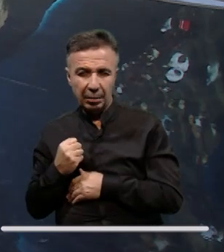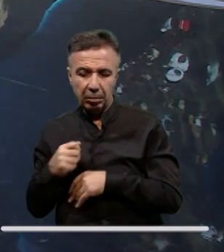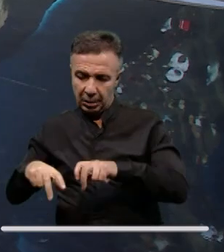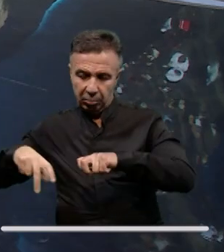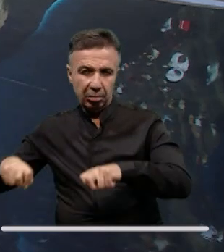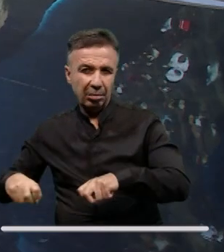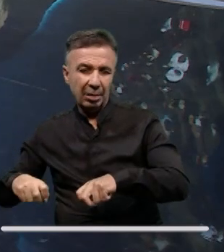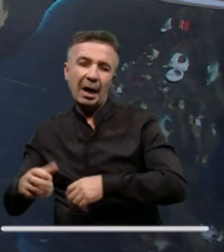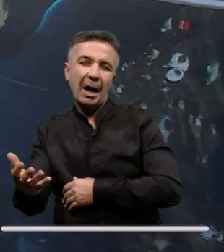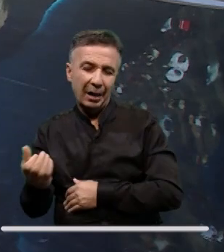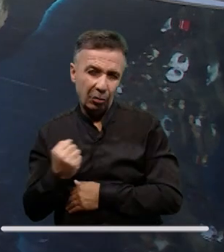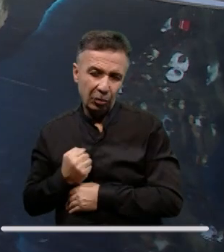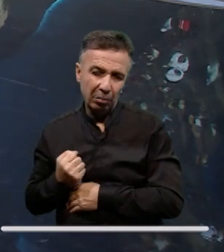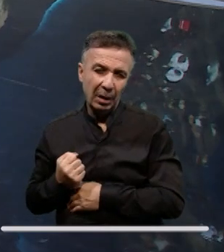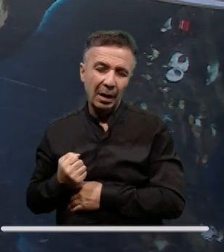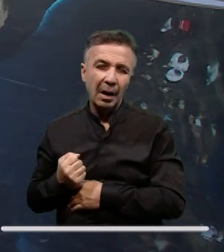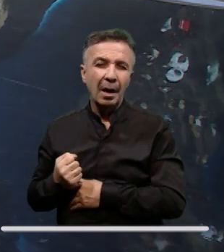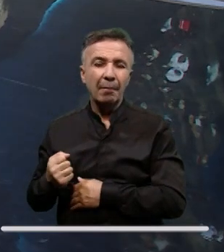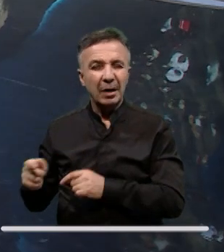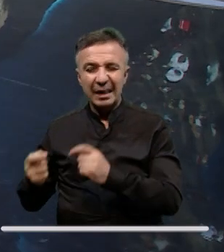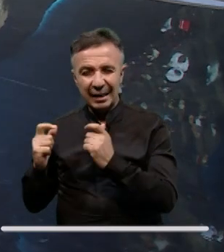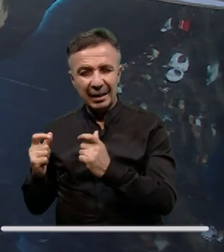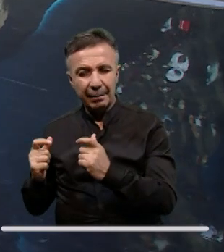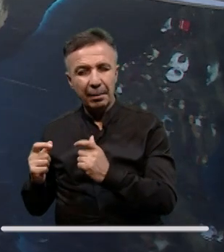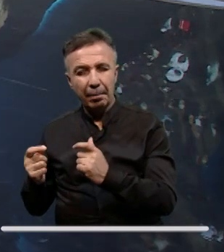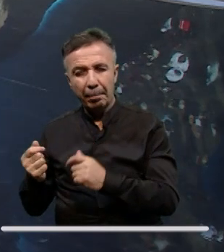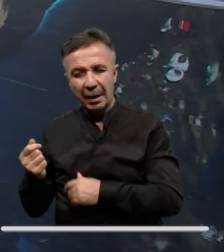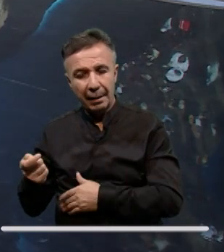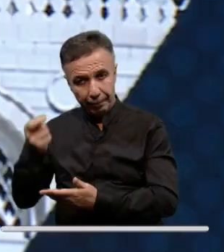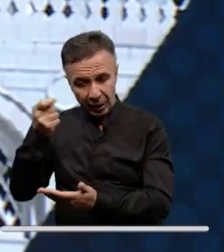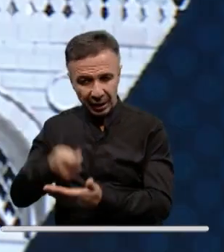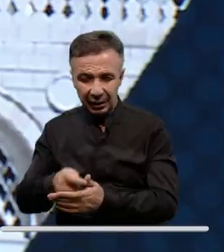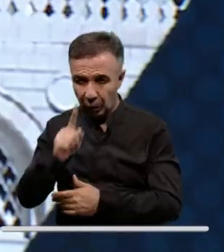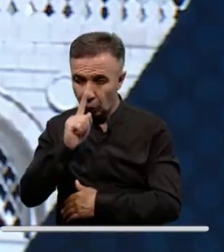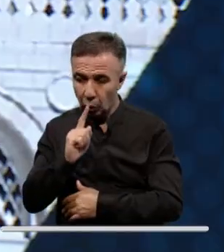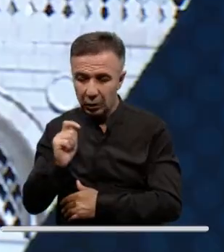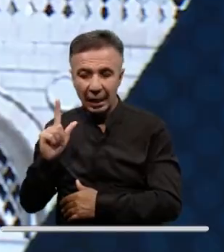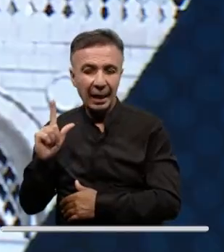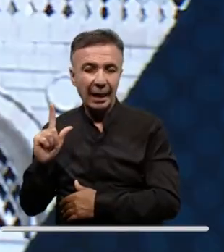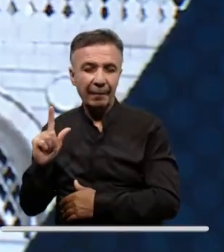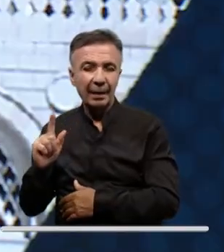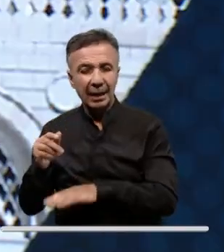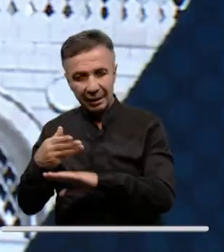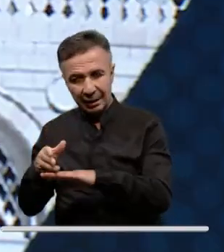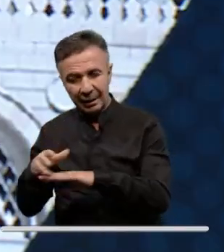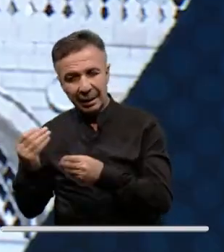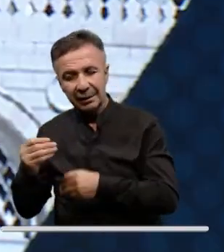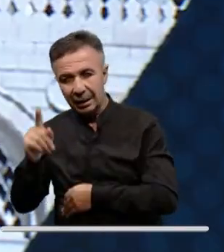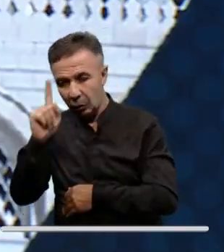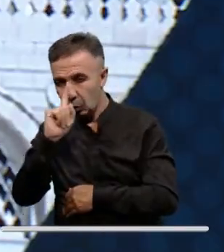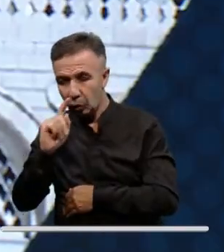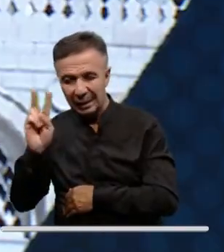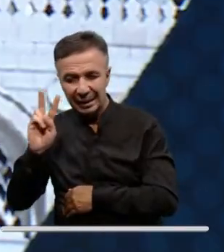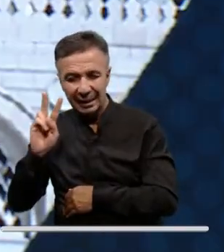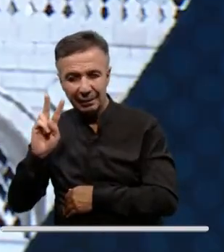alıyorsunuz mağazacı diyor ki peşine alırsan Eee 100 lira taksitli alırsan 120 lir ü taksit